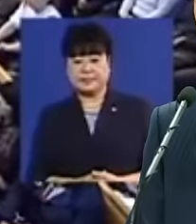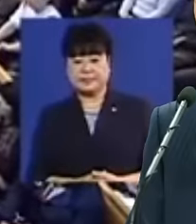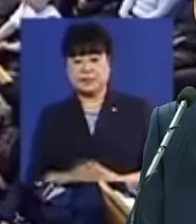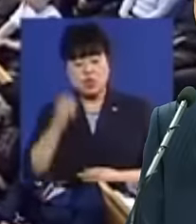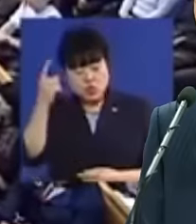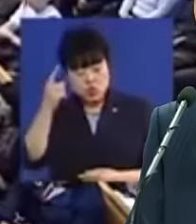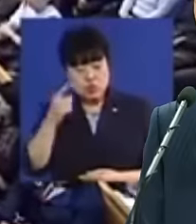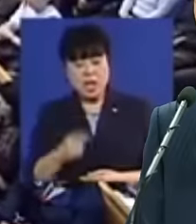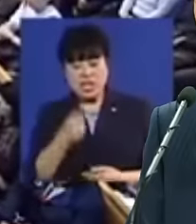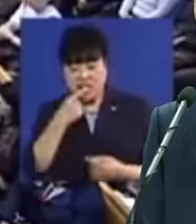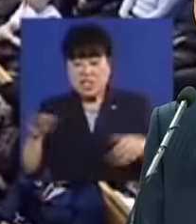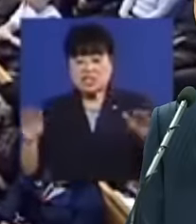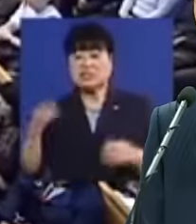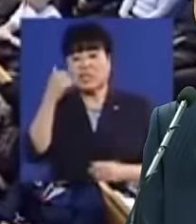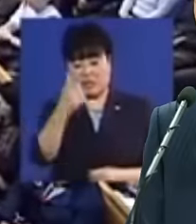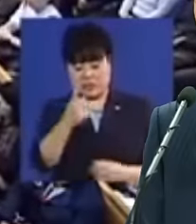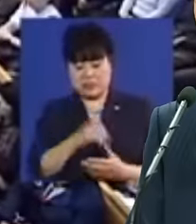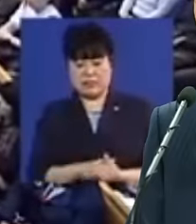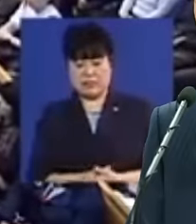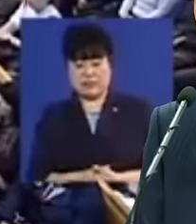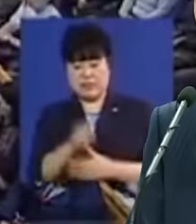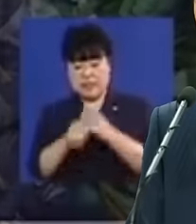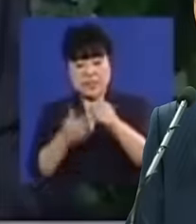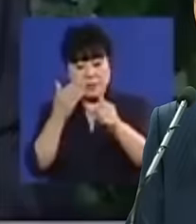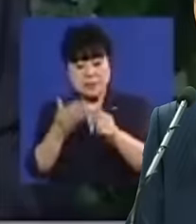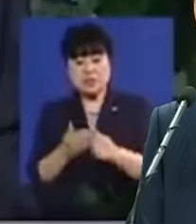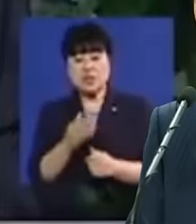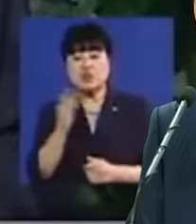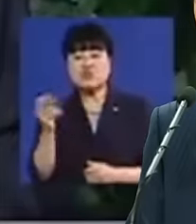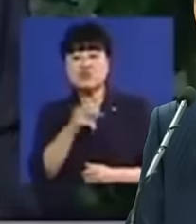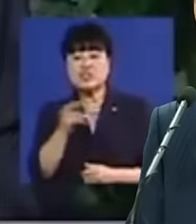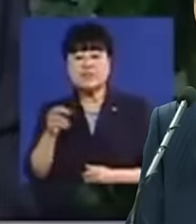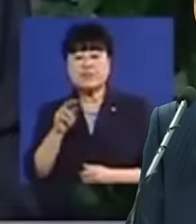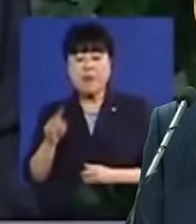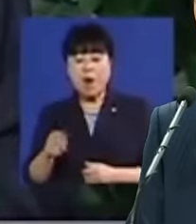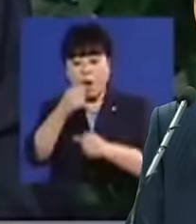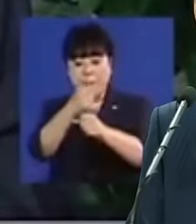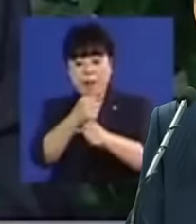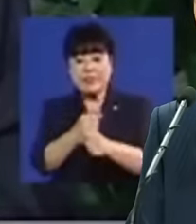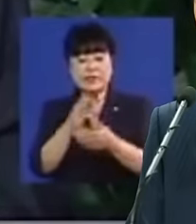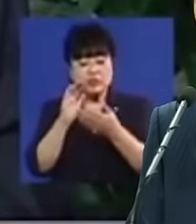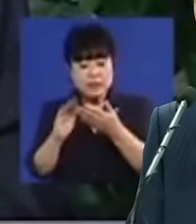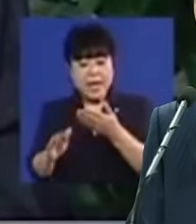훌륭한 천사였었습니다. 하나님이 루시퍼를 만들어서